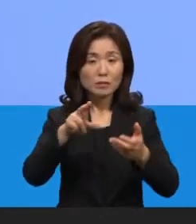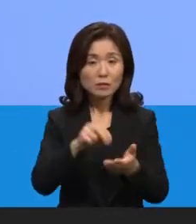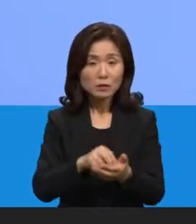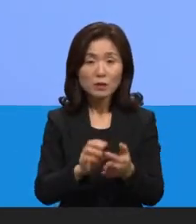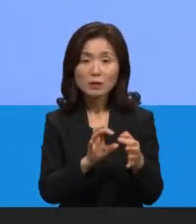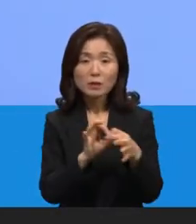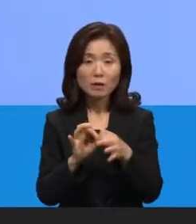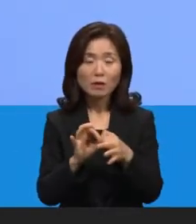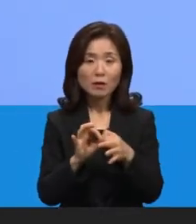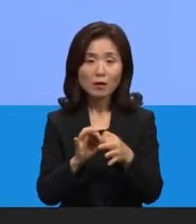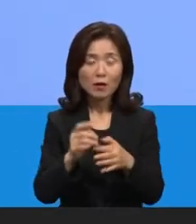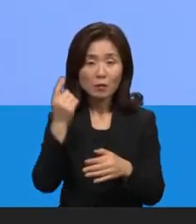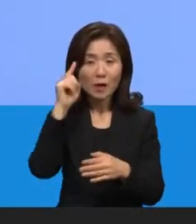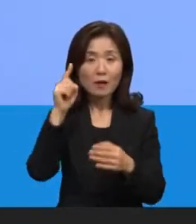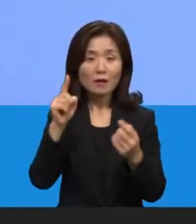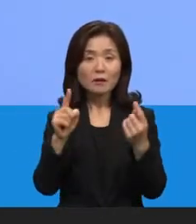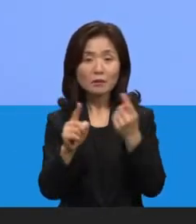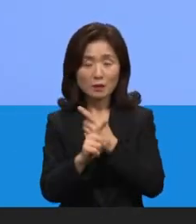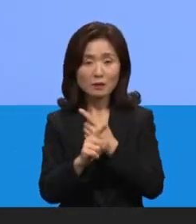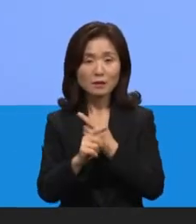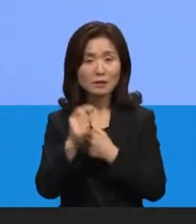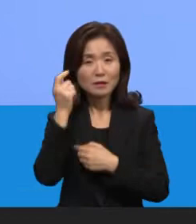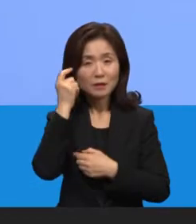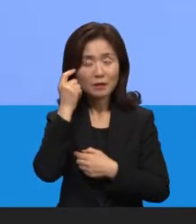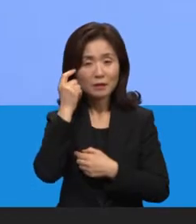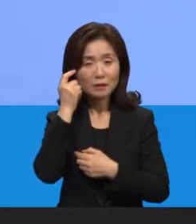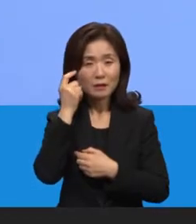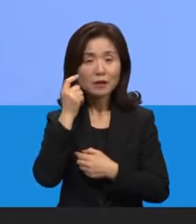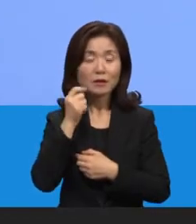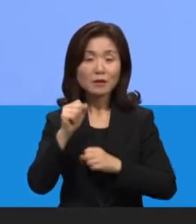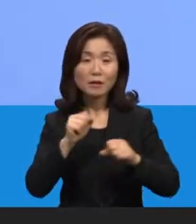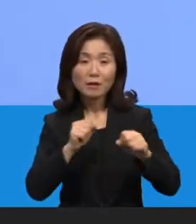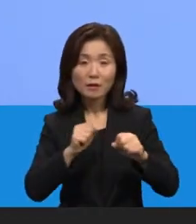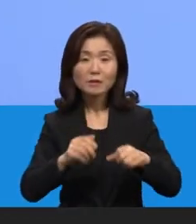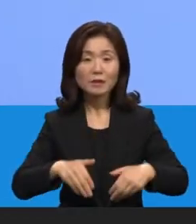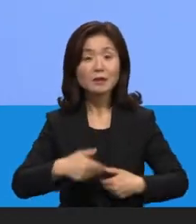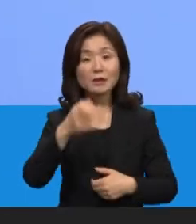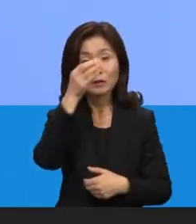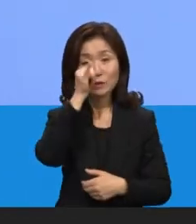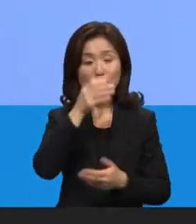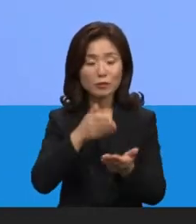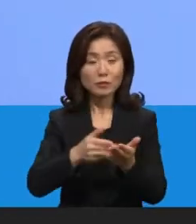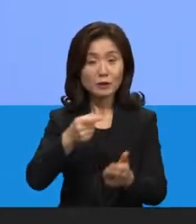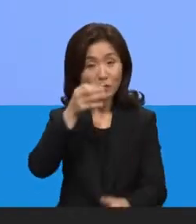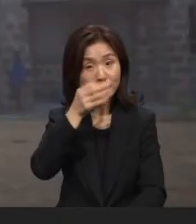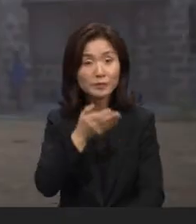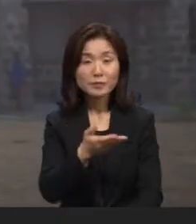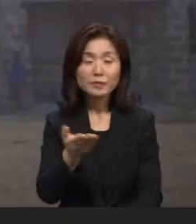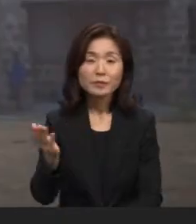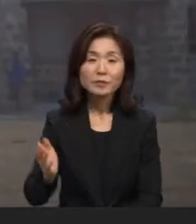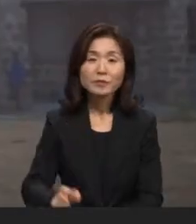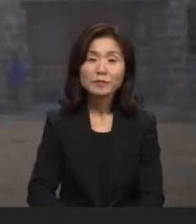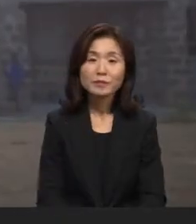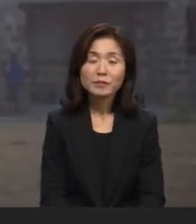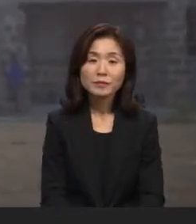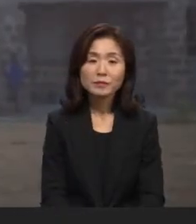관련해서 발상의 전환을 시도한 따뜻한 기술이 있는데요. 뉴스지에서 만나보시죠.